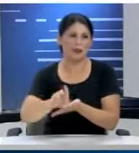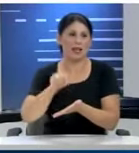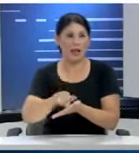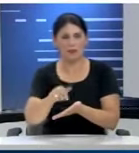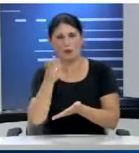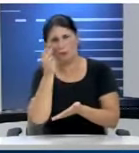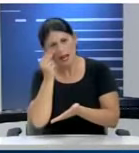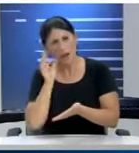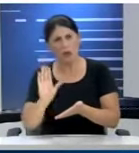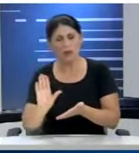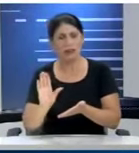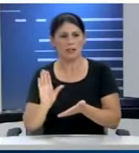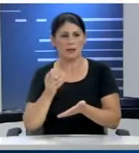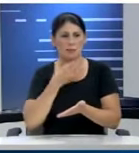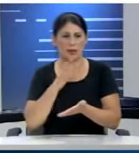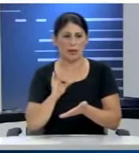Σας παρακολουθήσαμε λοιπόν